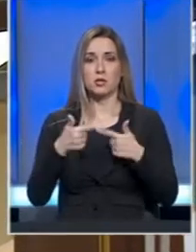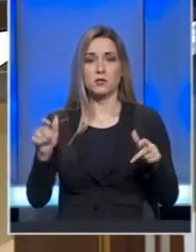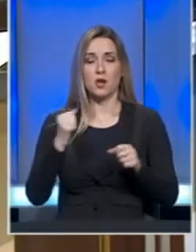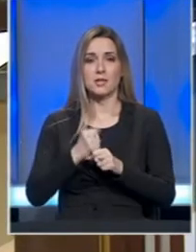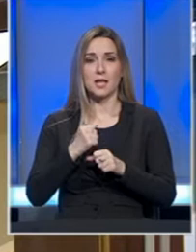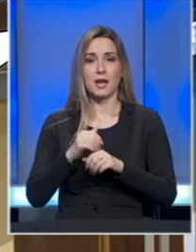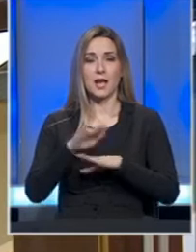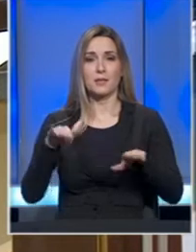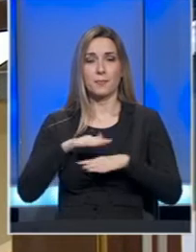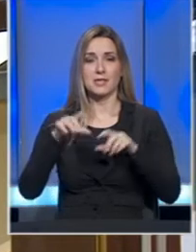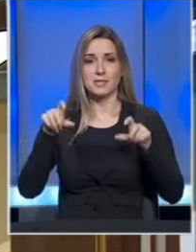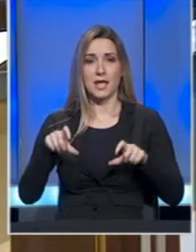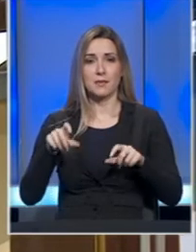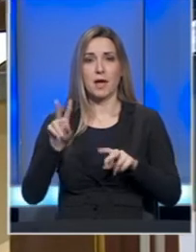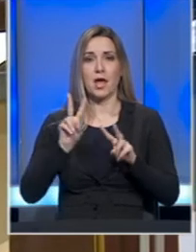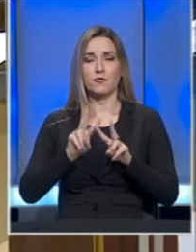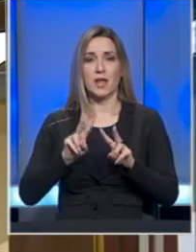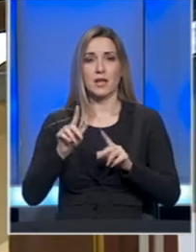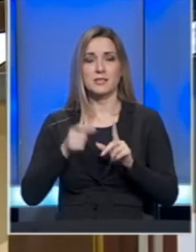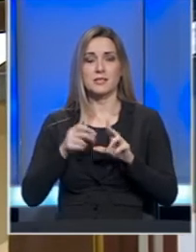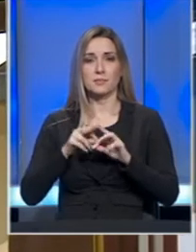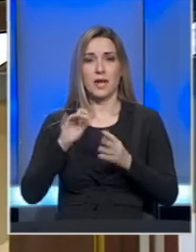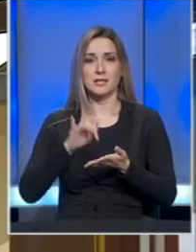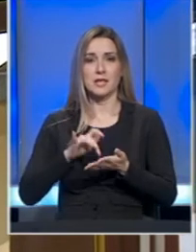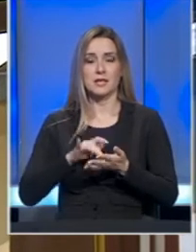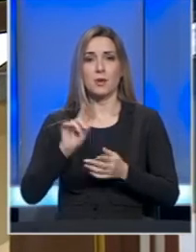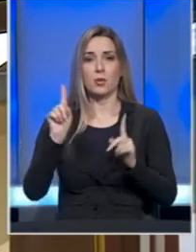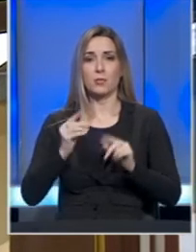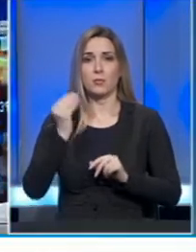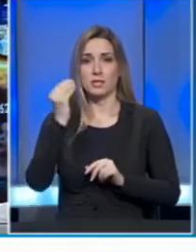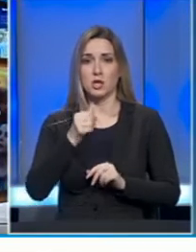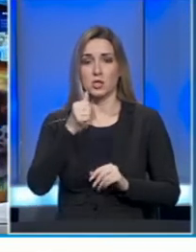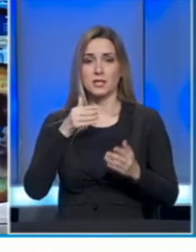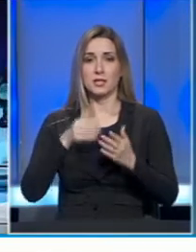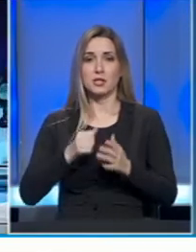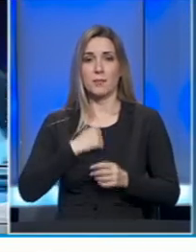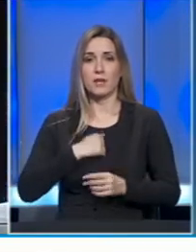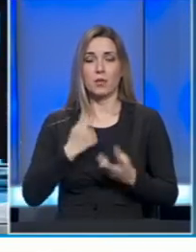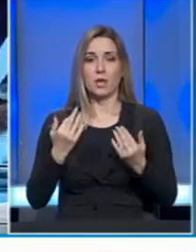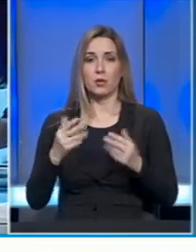rad bazenima, wellness i spa centrima u Republici Srpskoj. Što se tiče Banja Luke, toliko ujutru za sve.